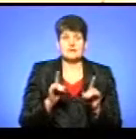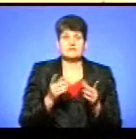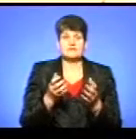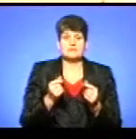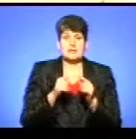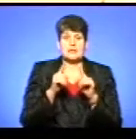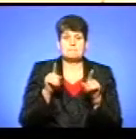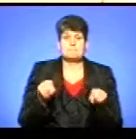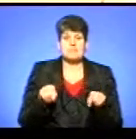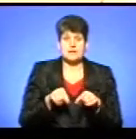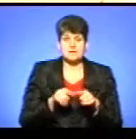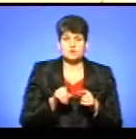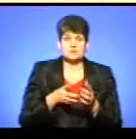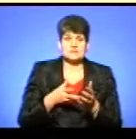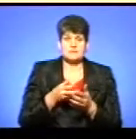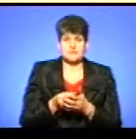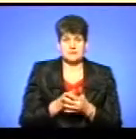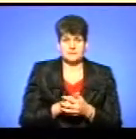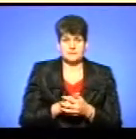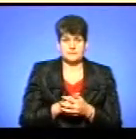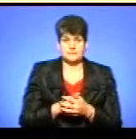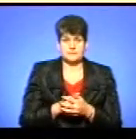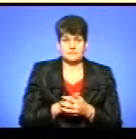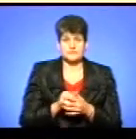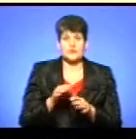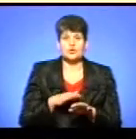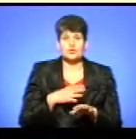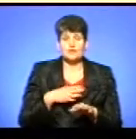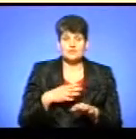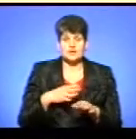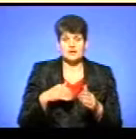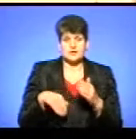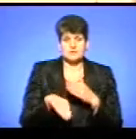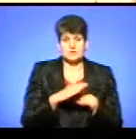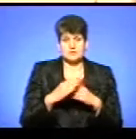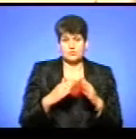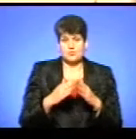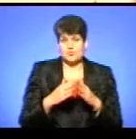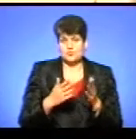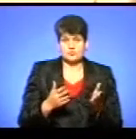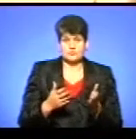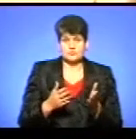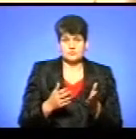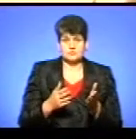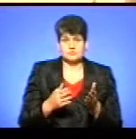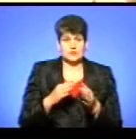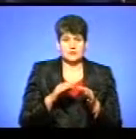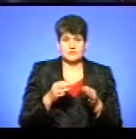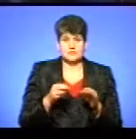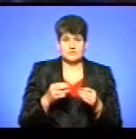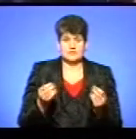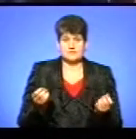бланк, щоб оплатити. Довго не чекала, бо не пустили і пішла додому, бо не пустили, та й